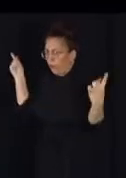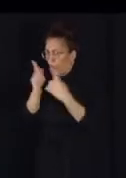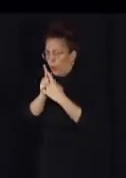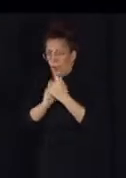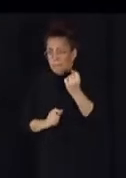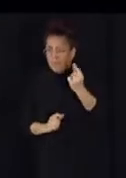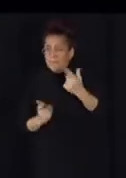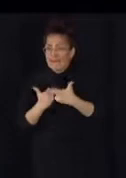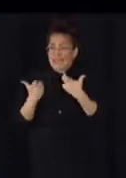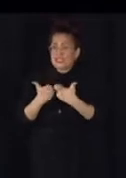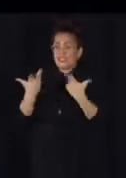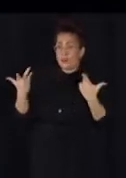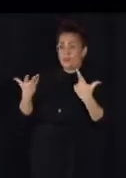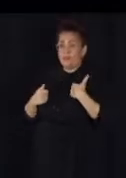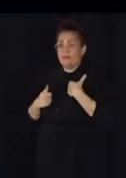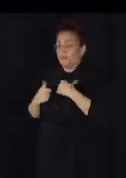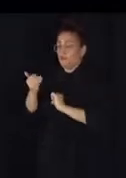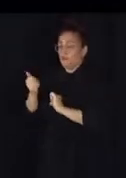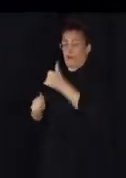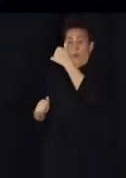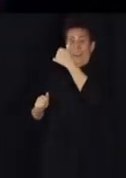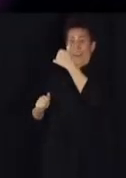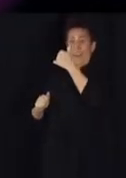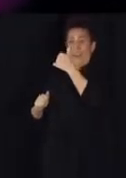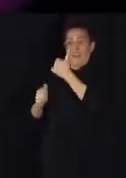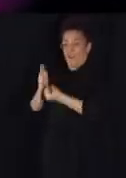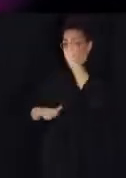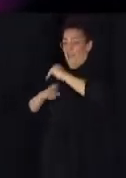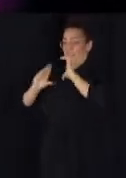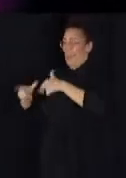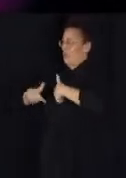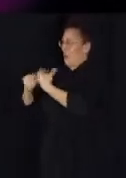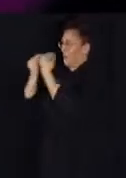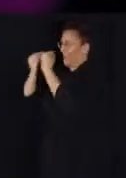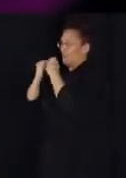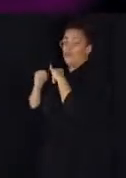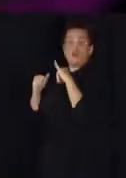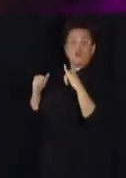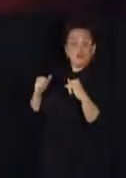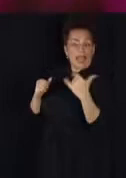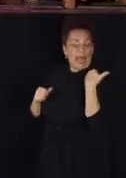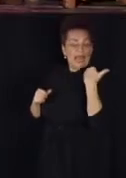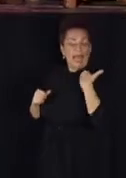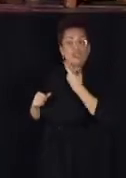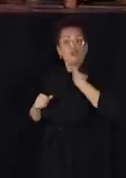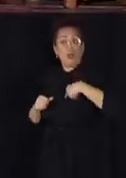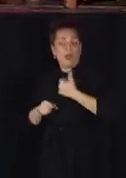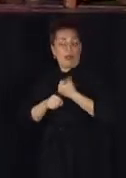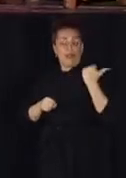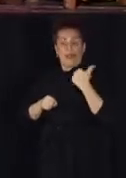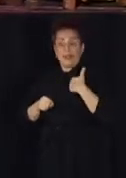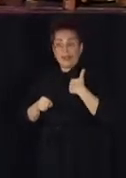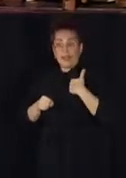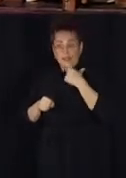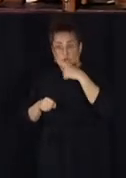le temps entre mon premier cours de jour d'école en primaire et mon dernier jour de cours en juin l'année passée. Et misère,